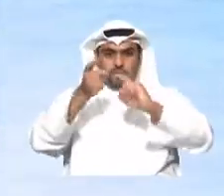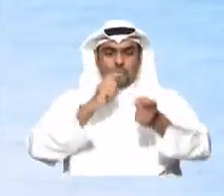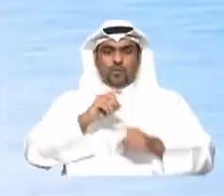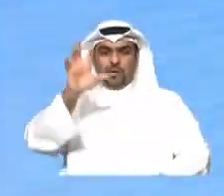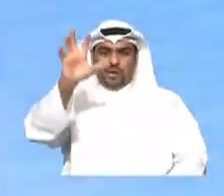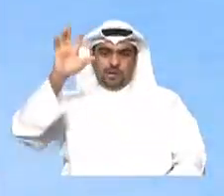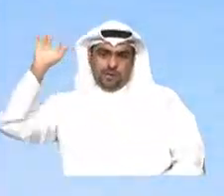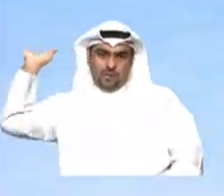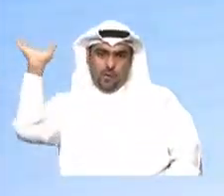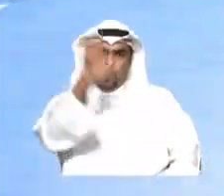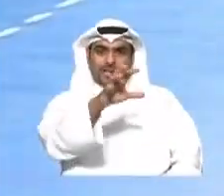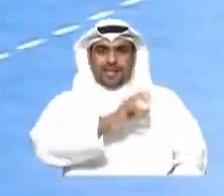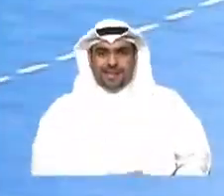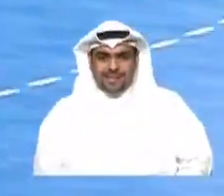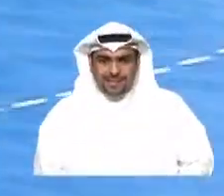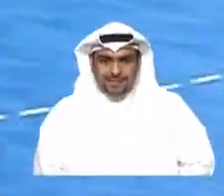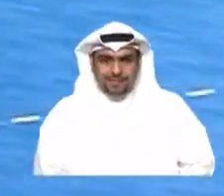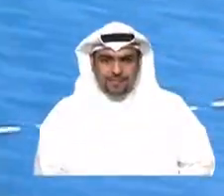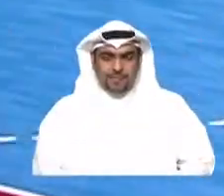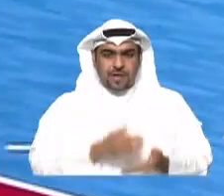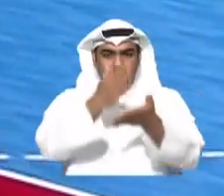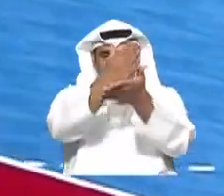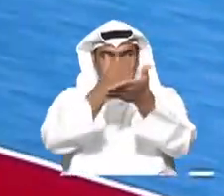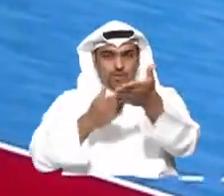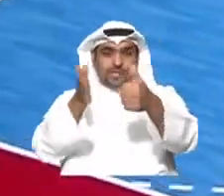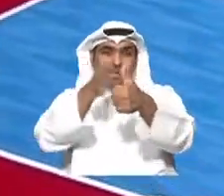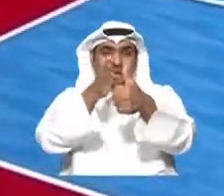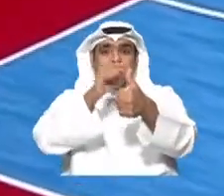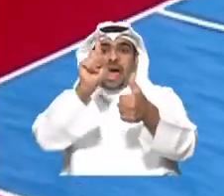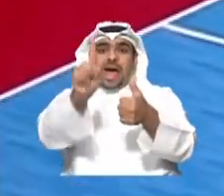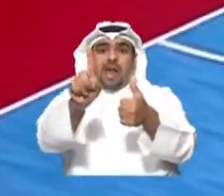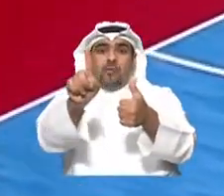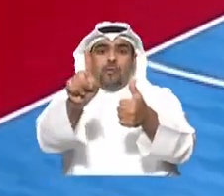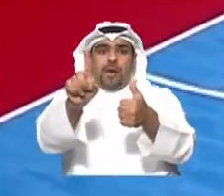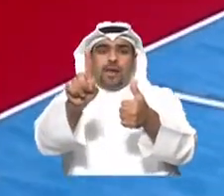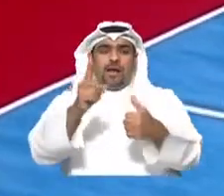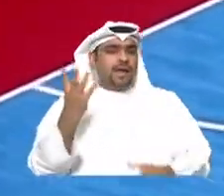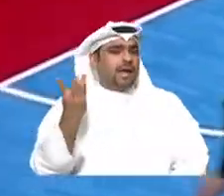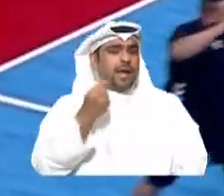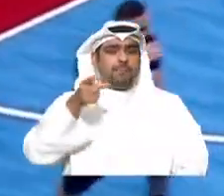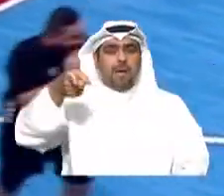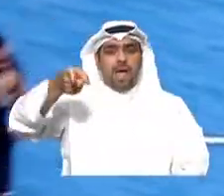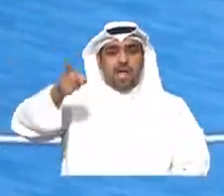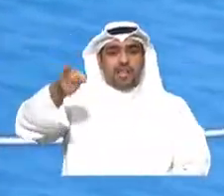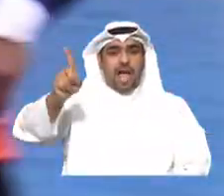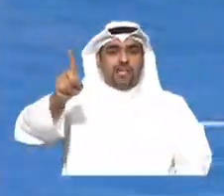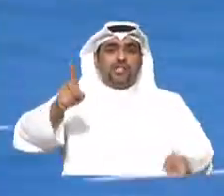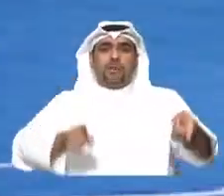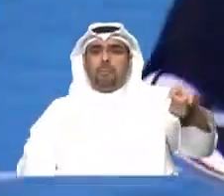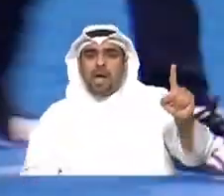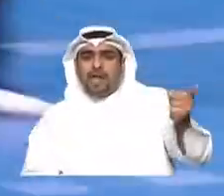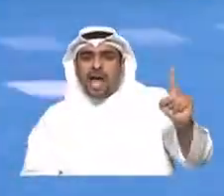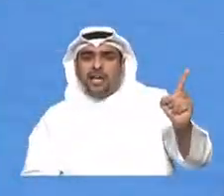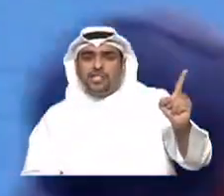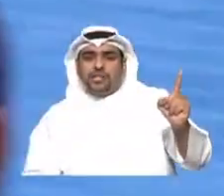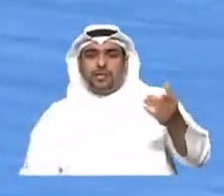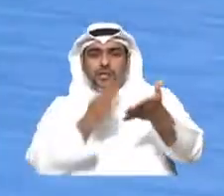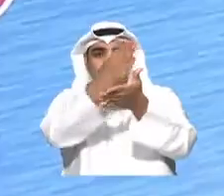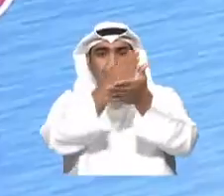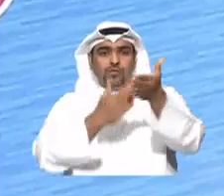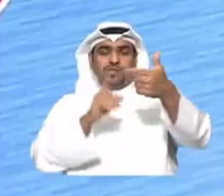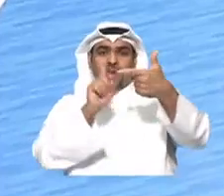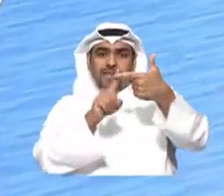لكره اليد شوط المباراه الاول انتهى بالتعادل بنتيجه 11 هدفا لكل فريق هو في الشوط الثاني